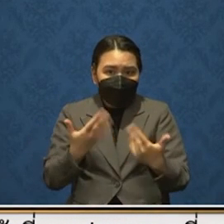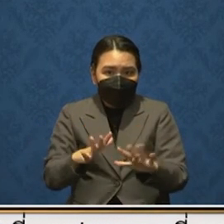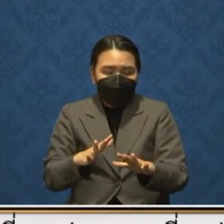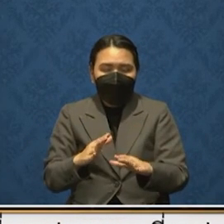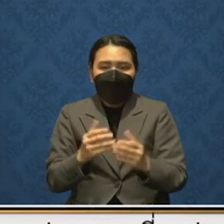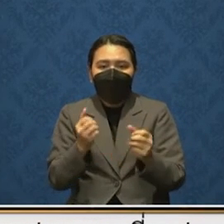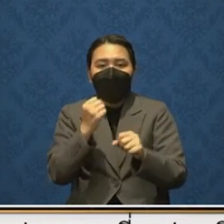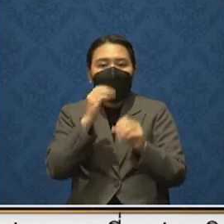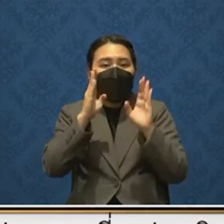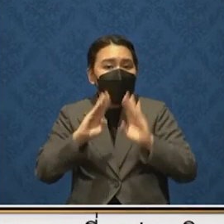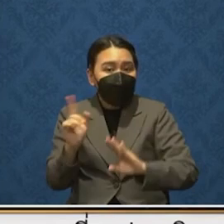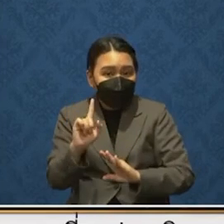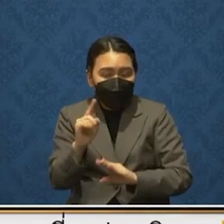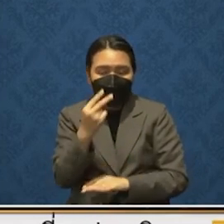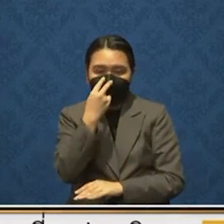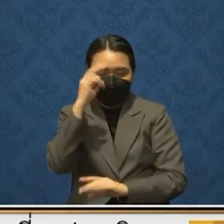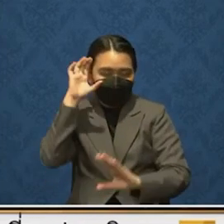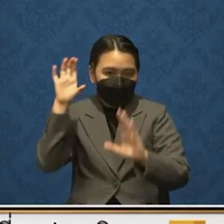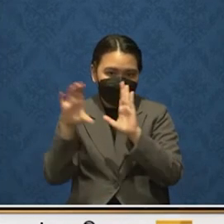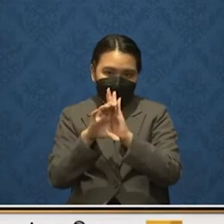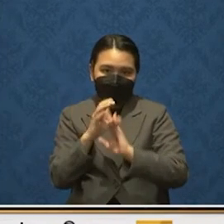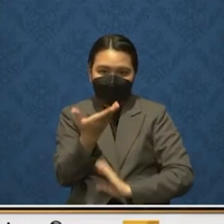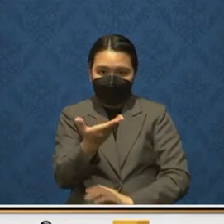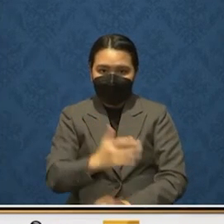สลายบนภาพนะครบ